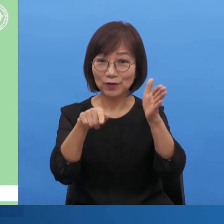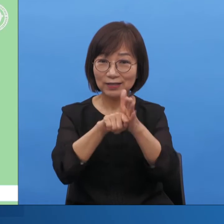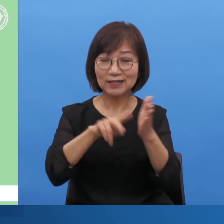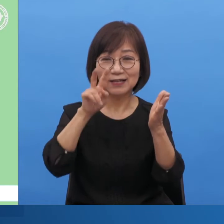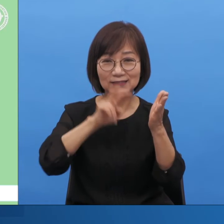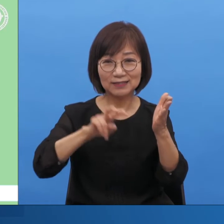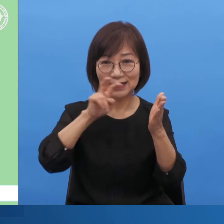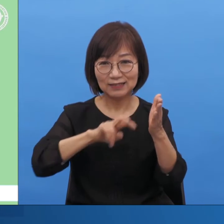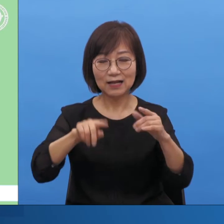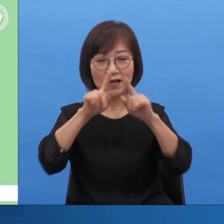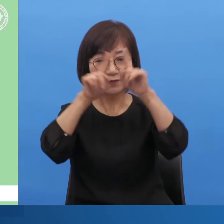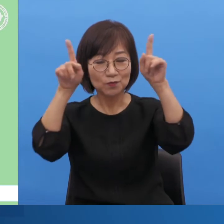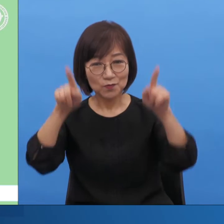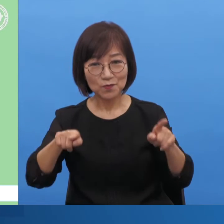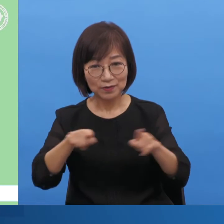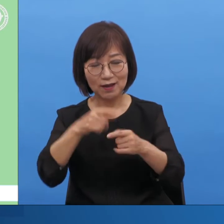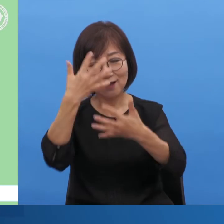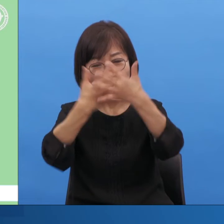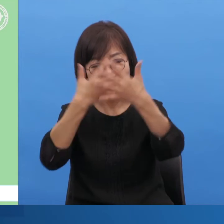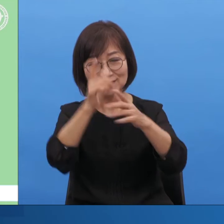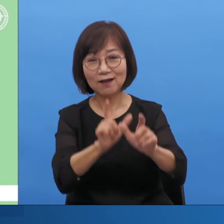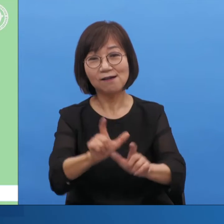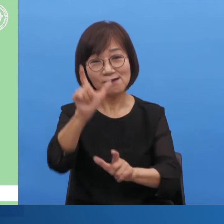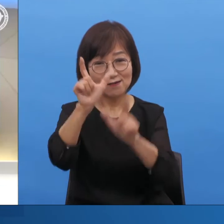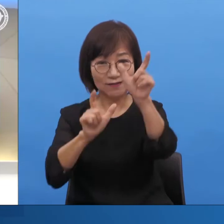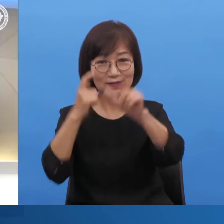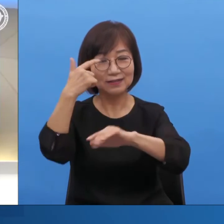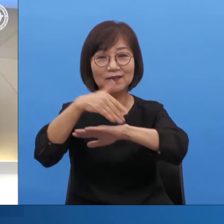악보, 영상이 함께 업로드될 예정입니다.